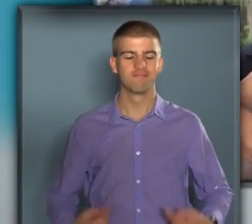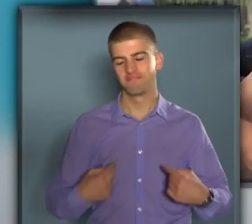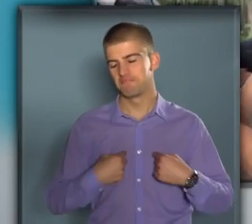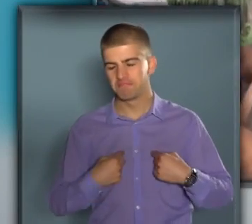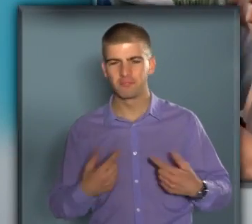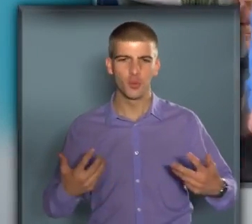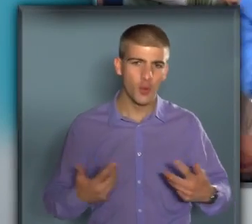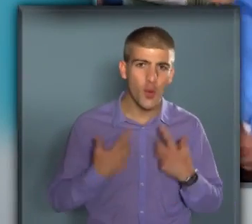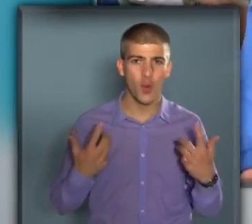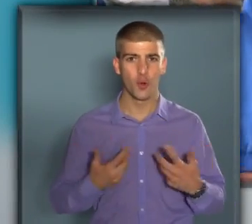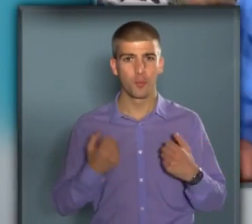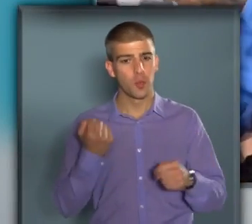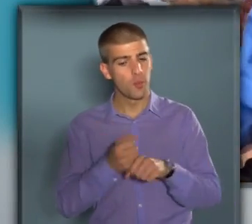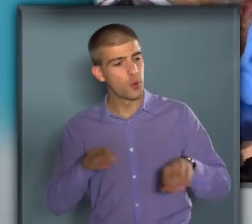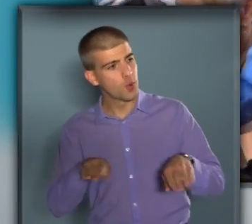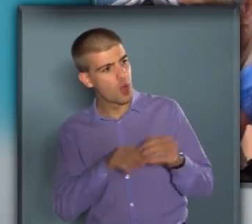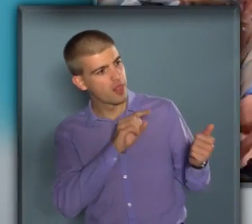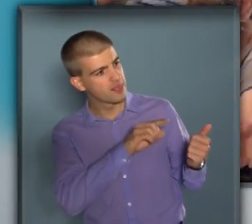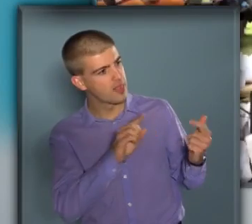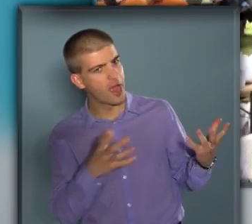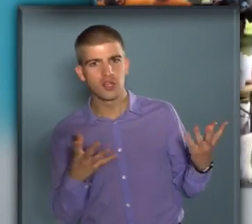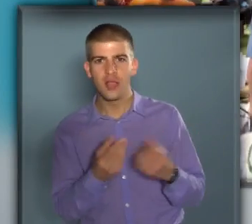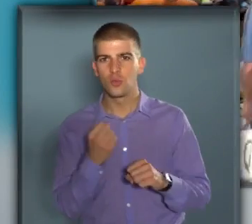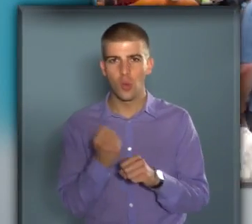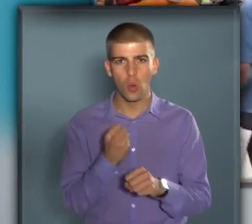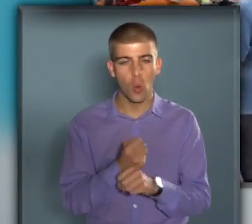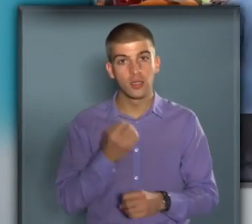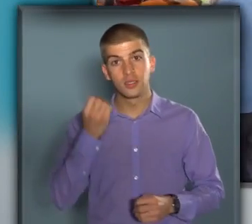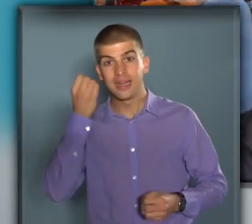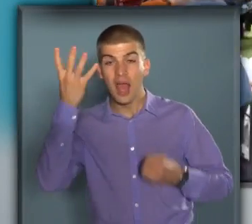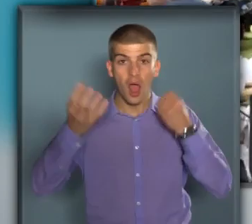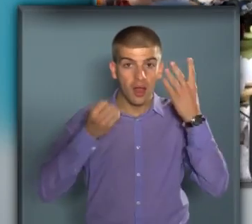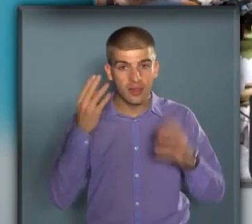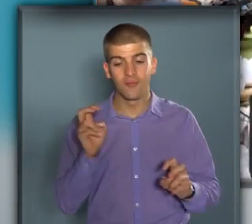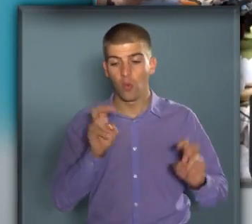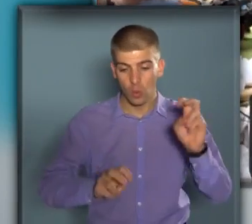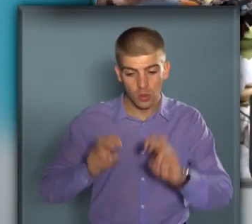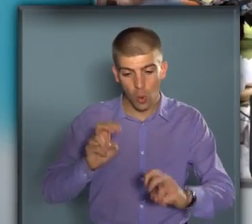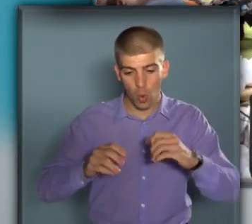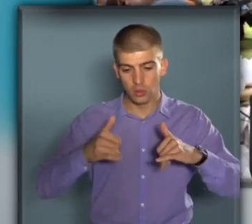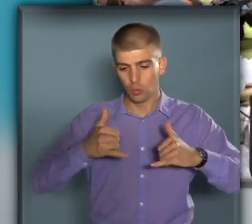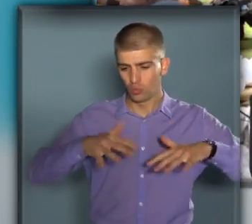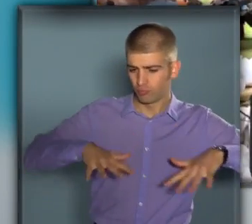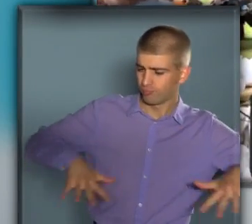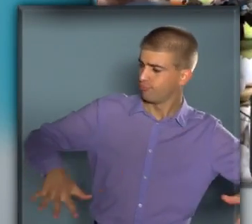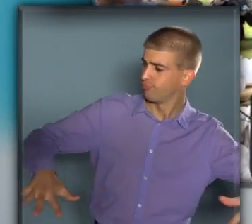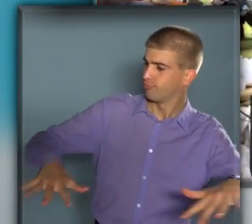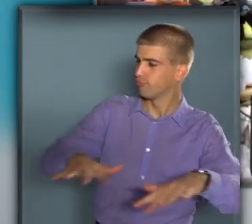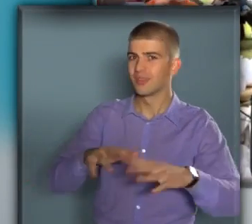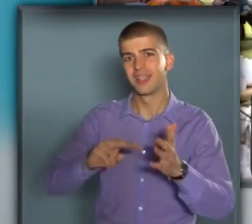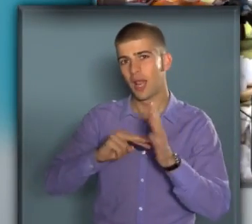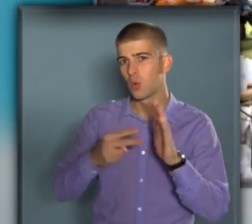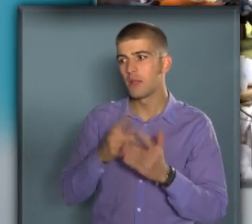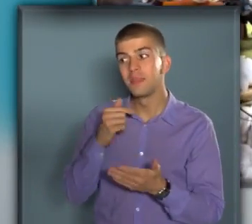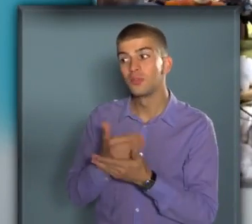nagy örömöm van abban, hogy olyan munkatársakkal dolgozok, akik proaktívan kitalálják az adott területnek és az adott térségnek, vagy itt